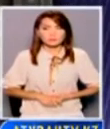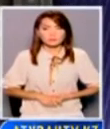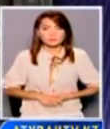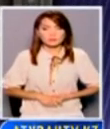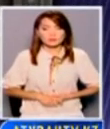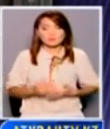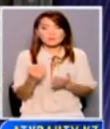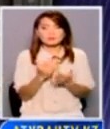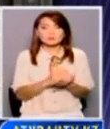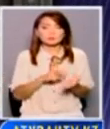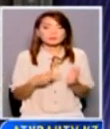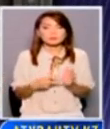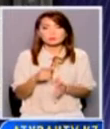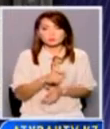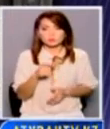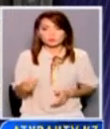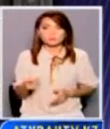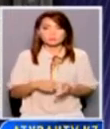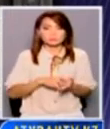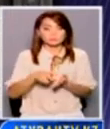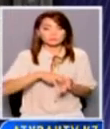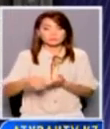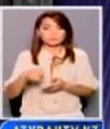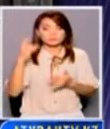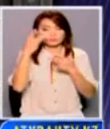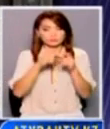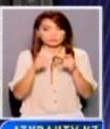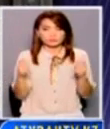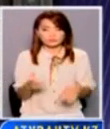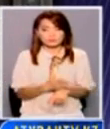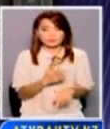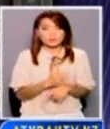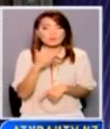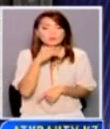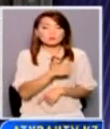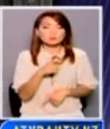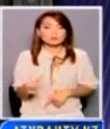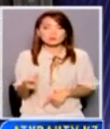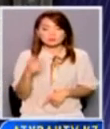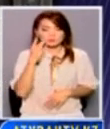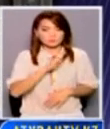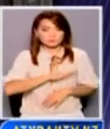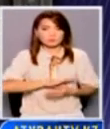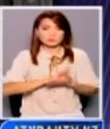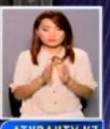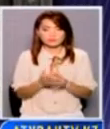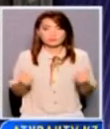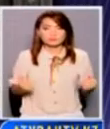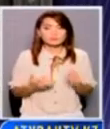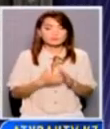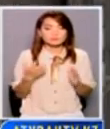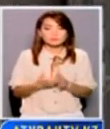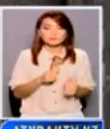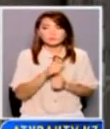ойлаймыз. Бағдарлама барысында көрермендер хаттарын жолдап ойларымен бөлісті. Көбісінің көңілін түсірген жайт